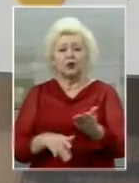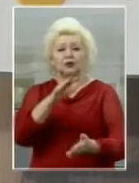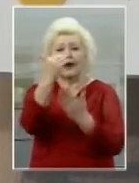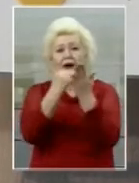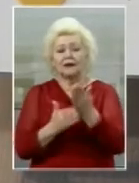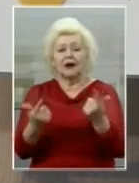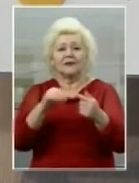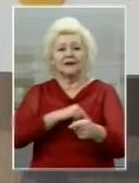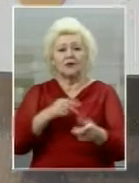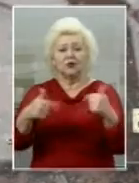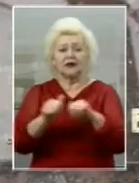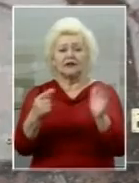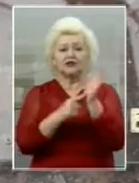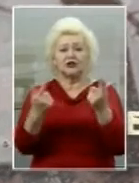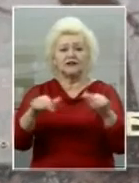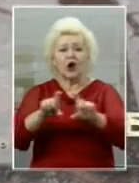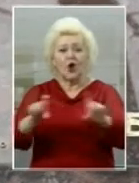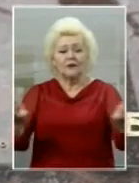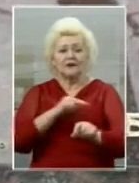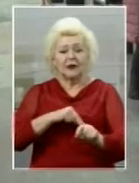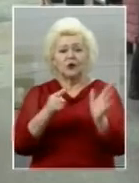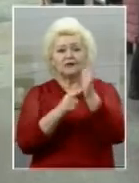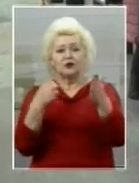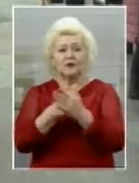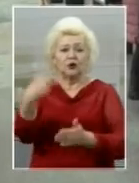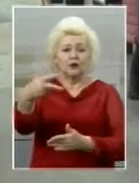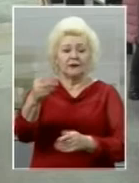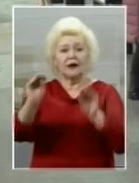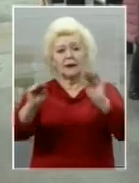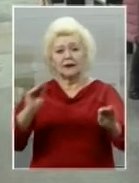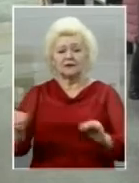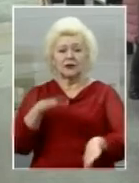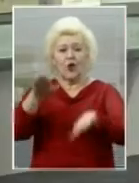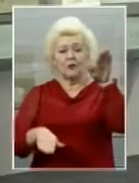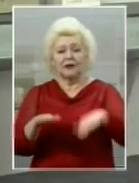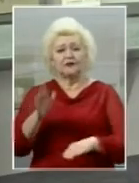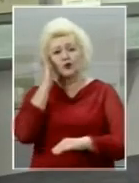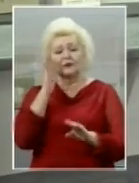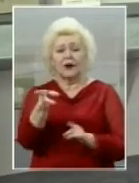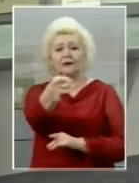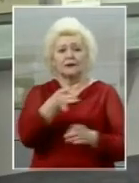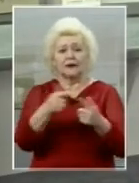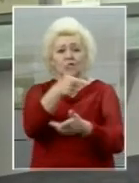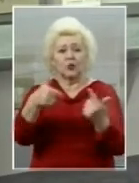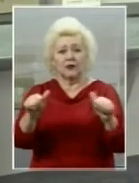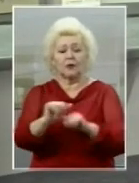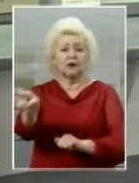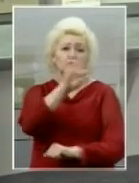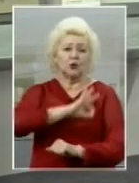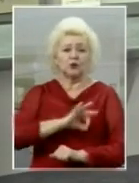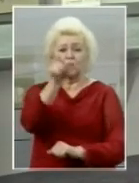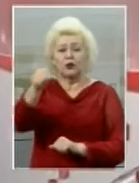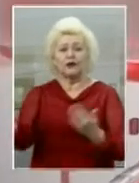роботи відділень. 6 офісів працюють з 8 до 20. Розташовані вони переважно у спальних районах міста. Чи користуються